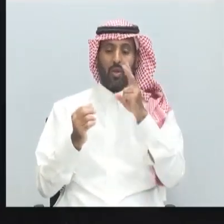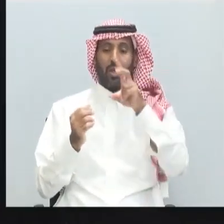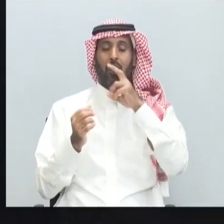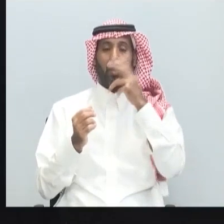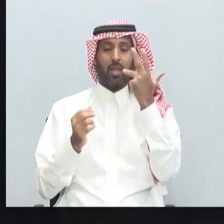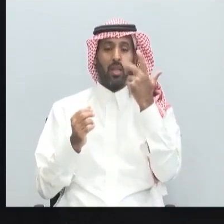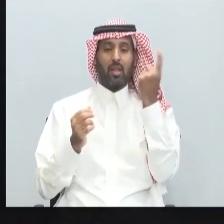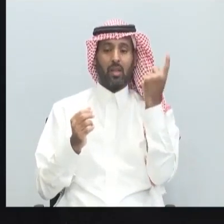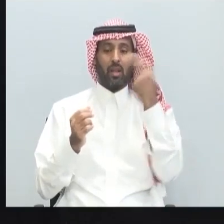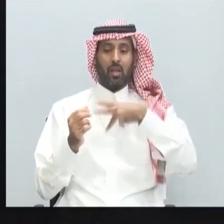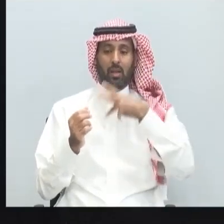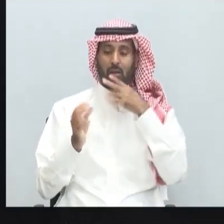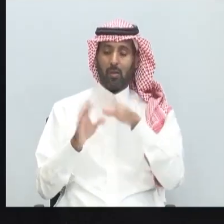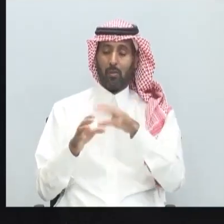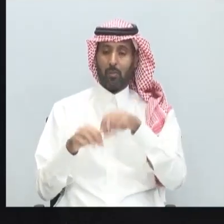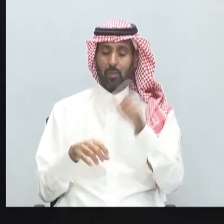العناصر الخامله